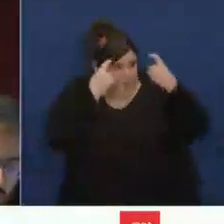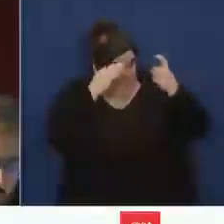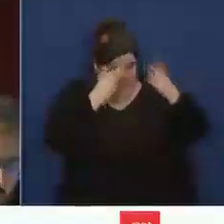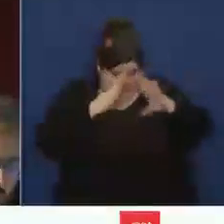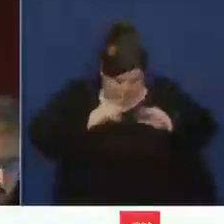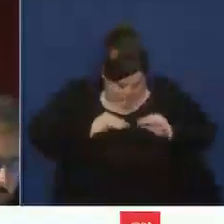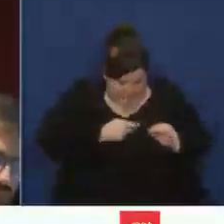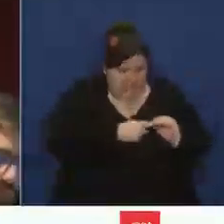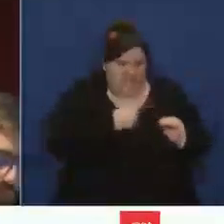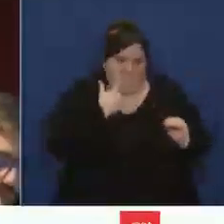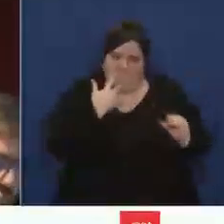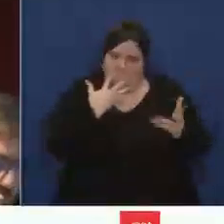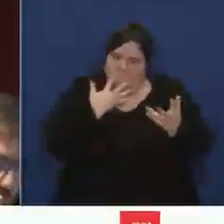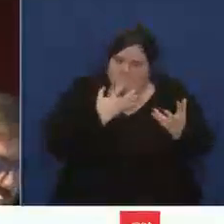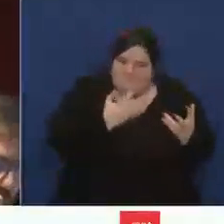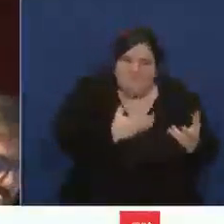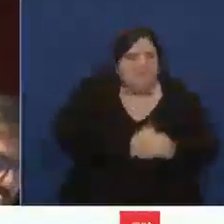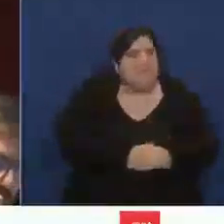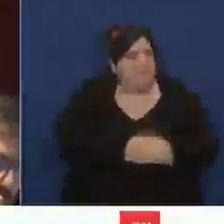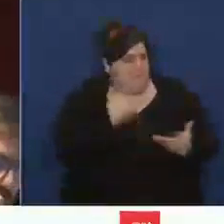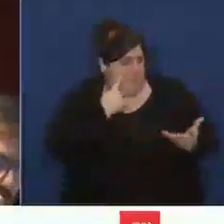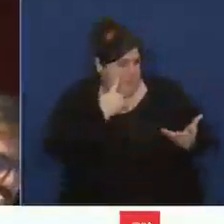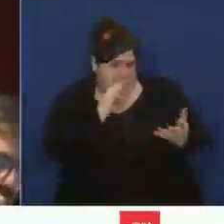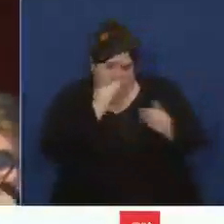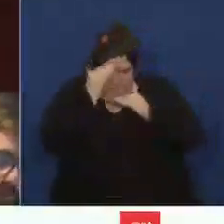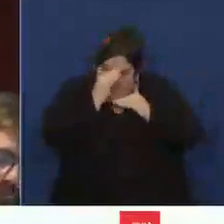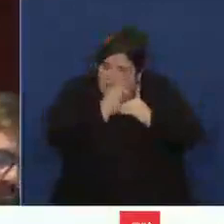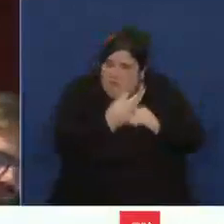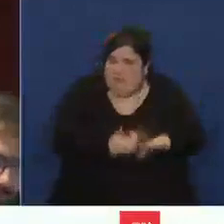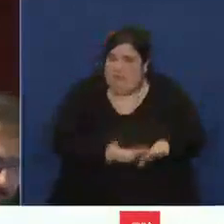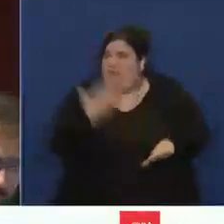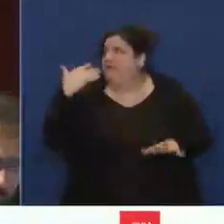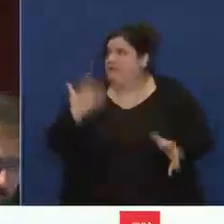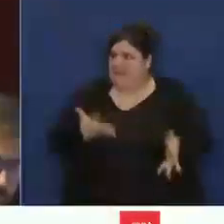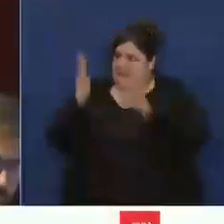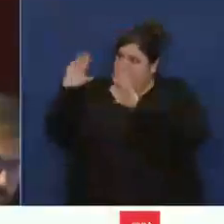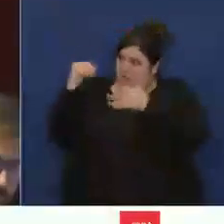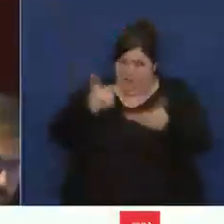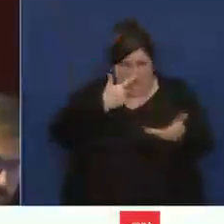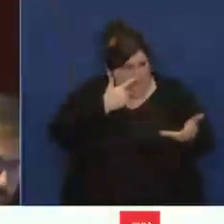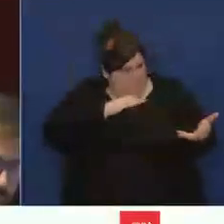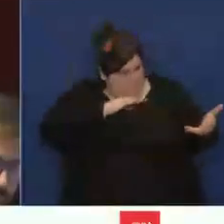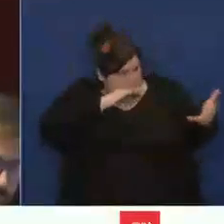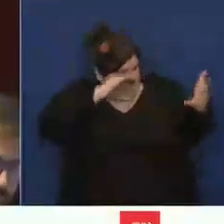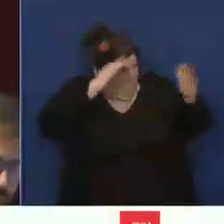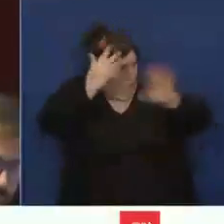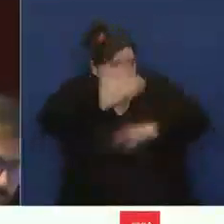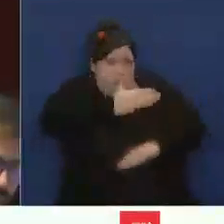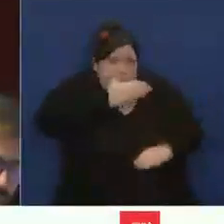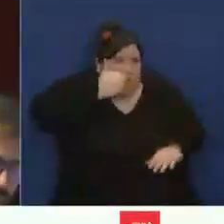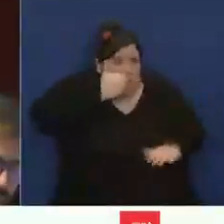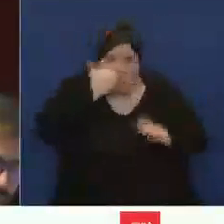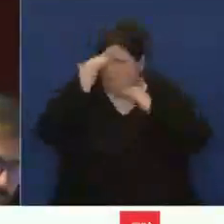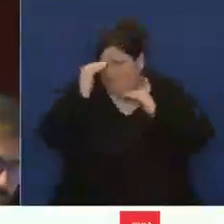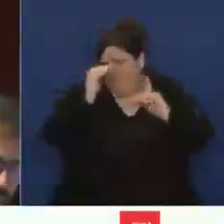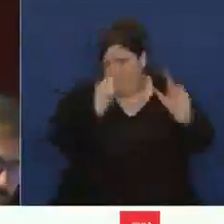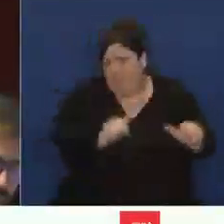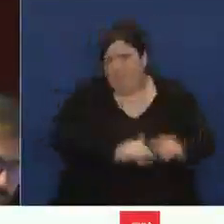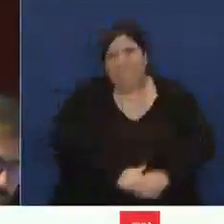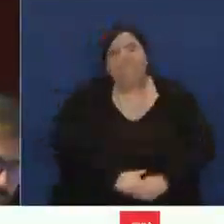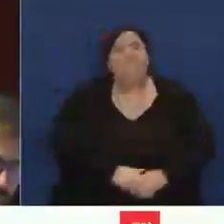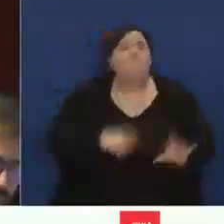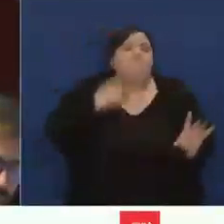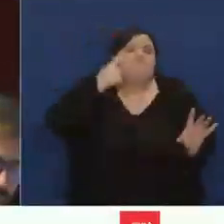j'ai toute confiance voyant l'évolution depuis une dizaine d'années en la matière. Deux petites